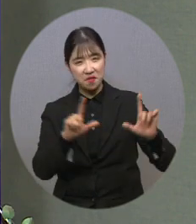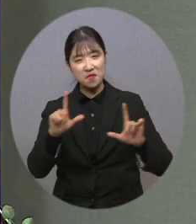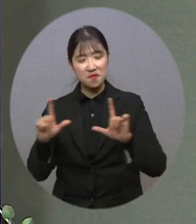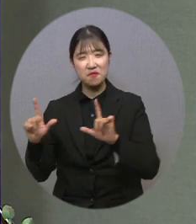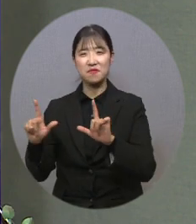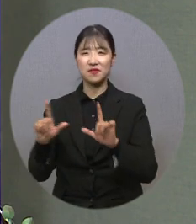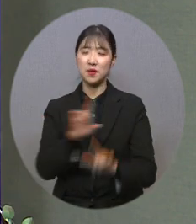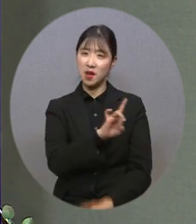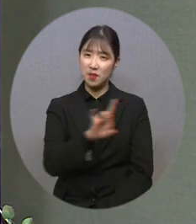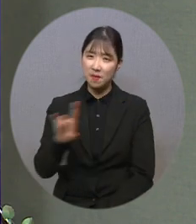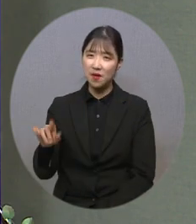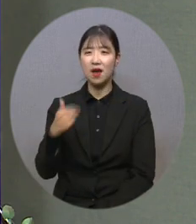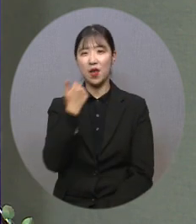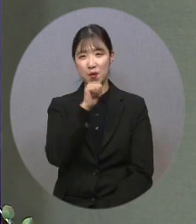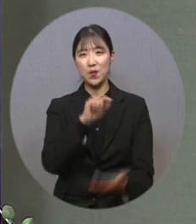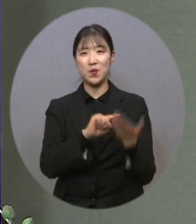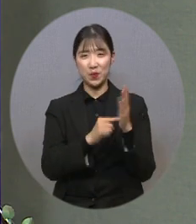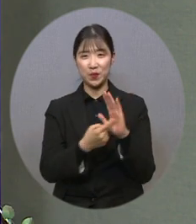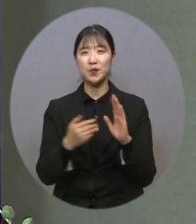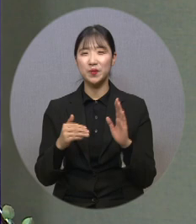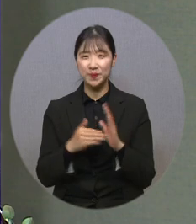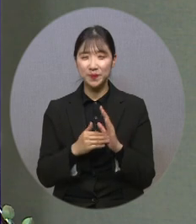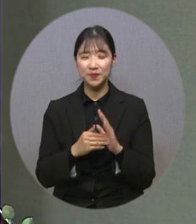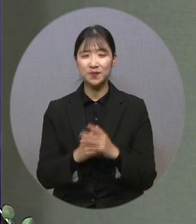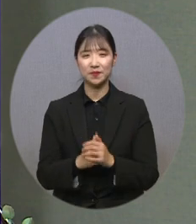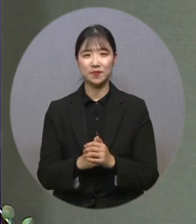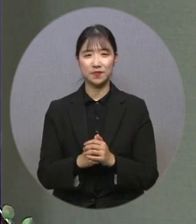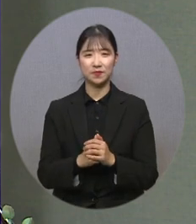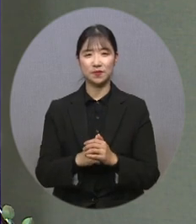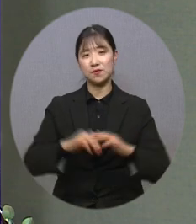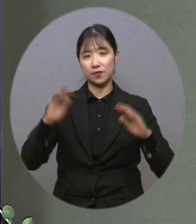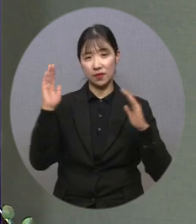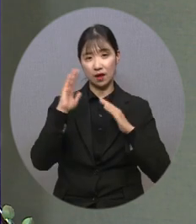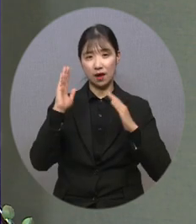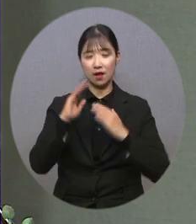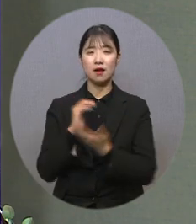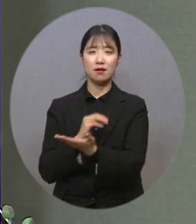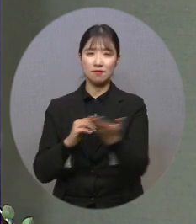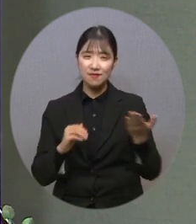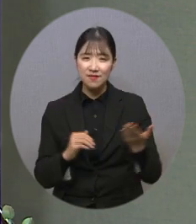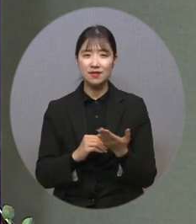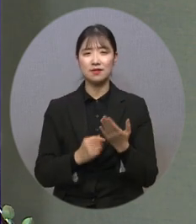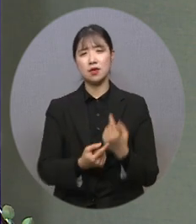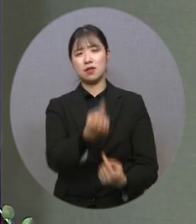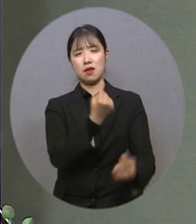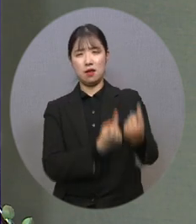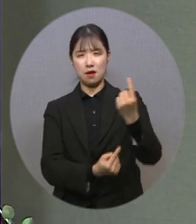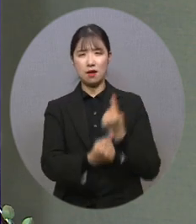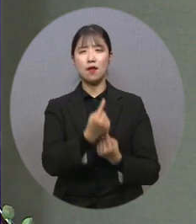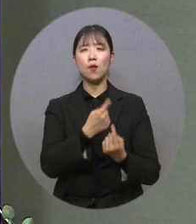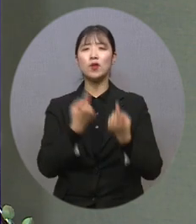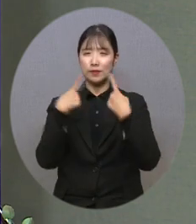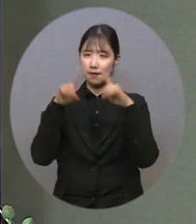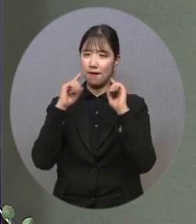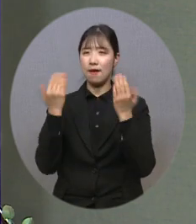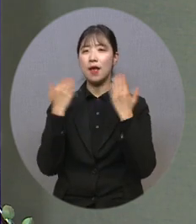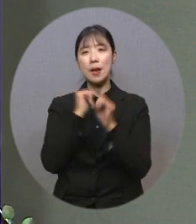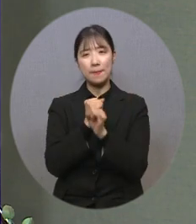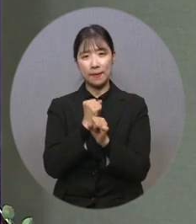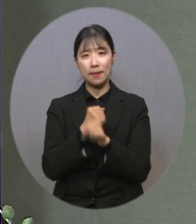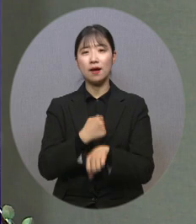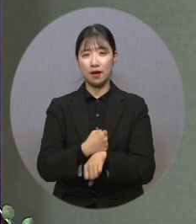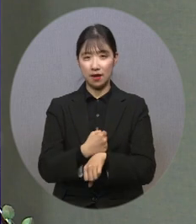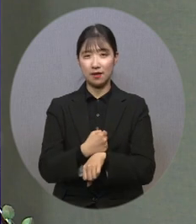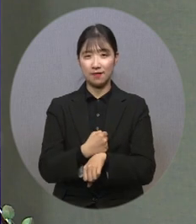형태가 하나하나 소개가 됐는데 네. 학생들이 찾아오는 대학을 만들겠다.